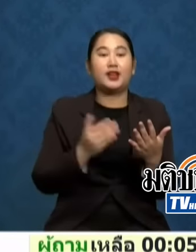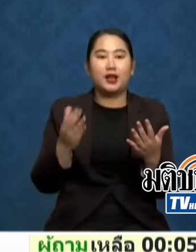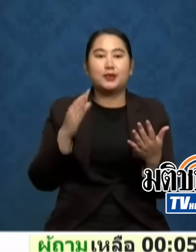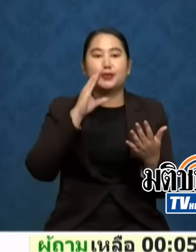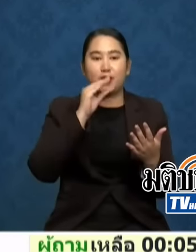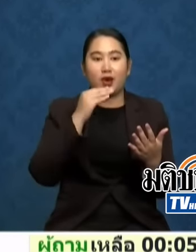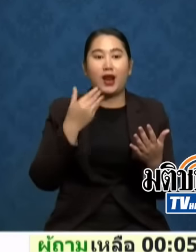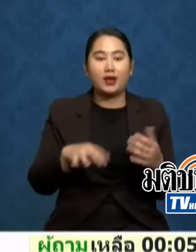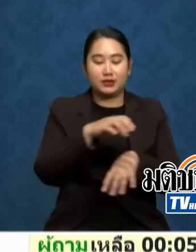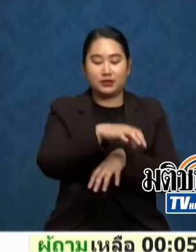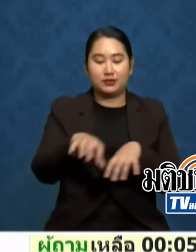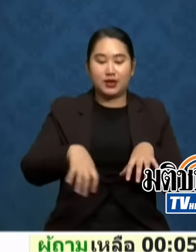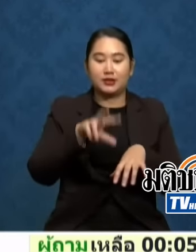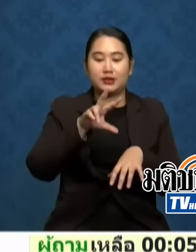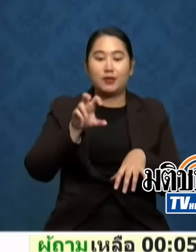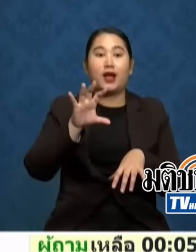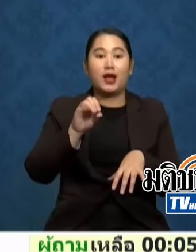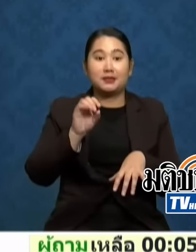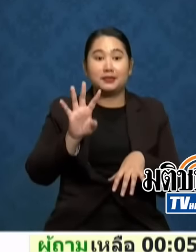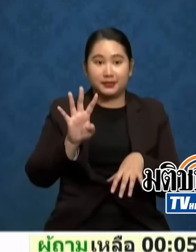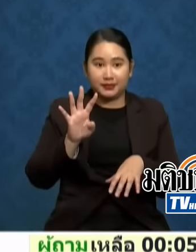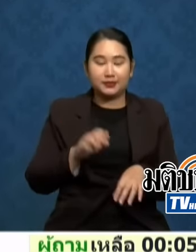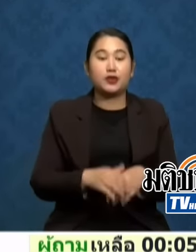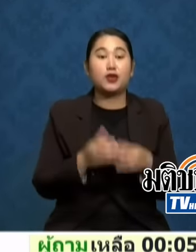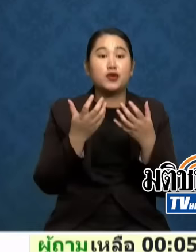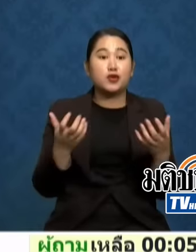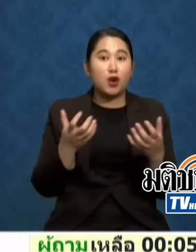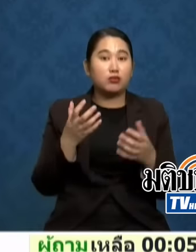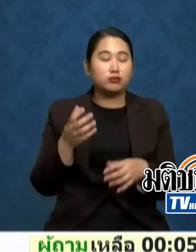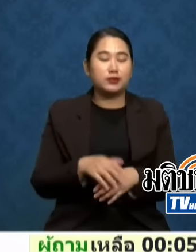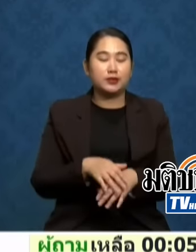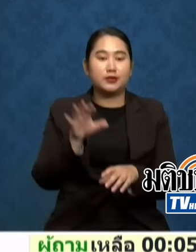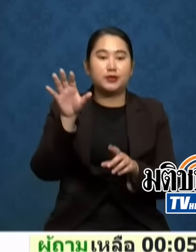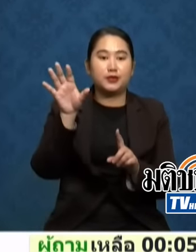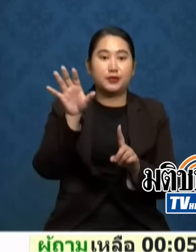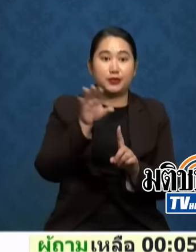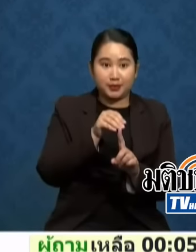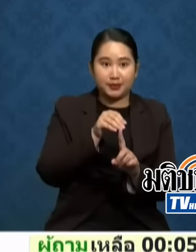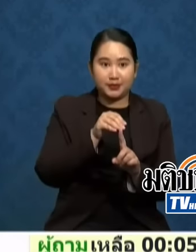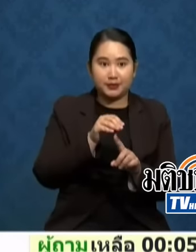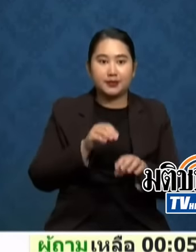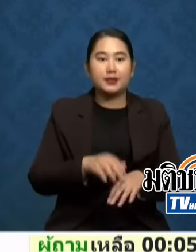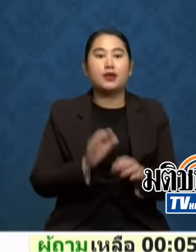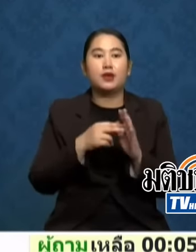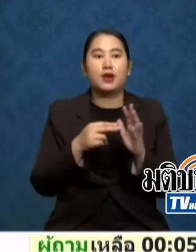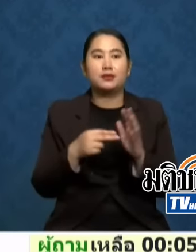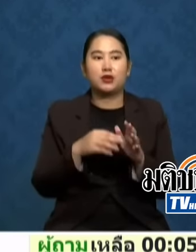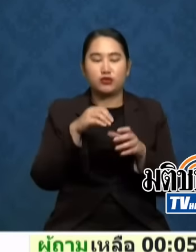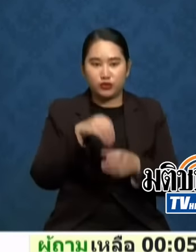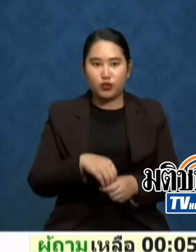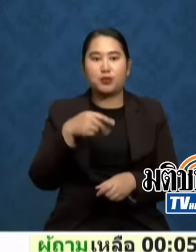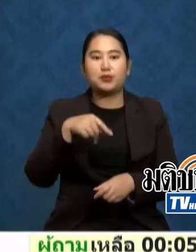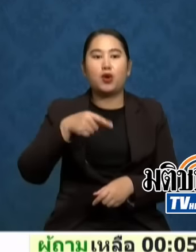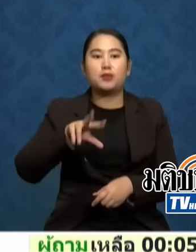นี่ย354แห่งนะครับมีเครื่องรับสัญญาณเตือนภัยแบบ EWAP เนี่ย163เครื่องก็อยู่ในพื้นที่ของป